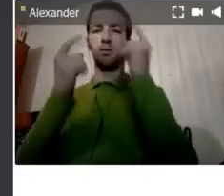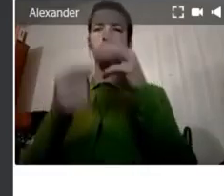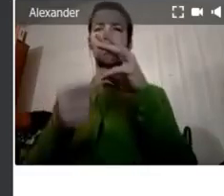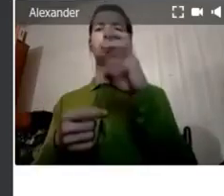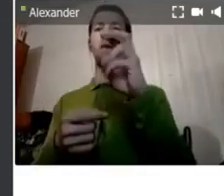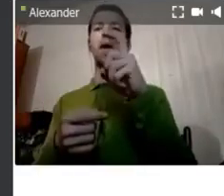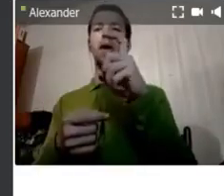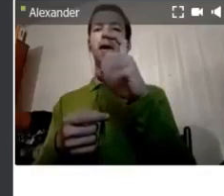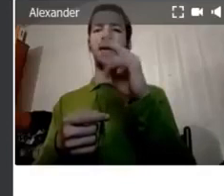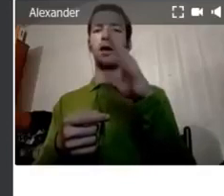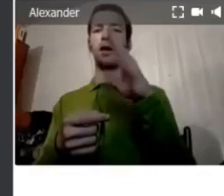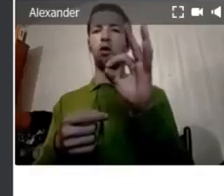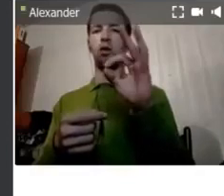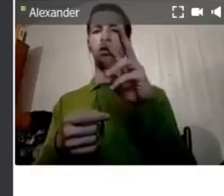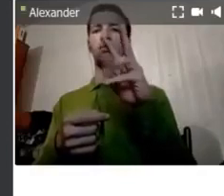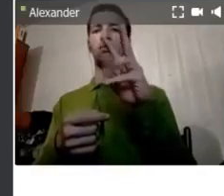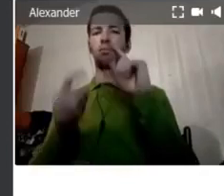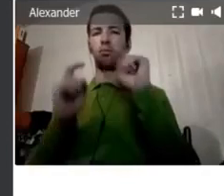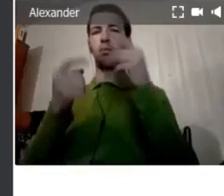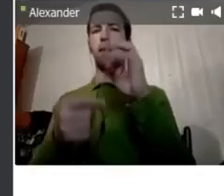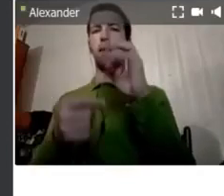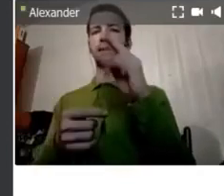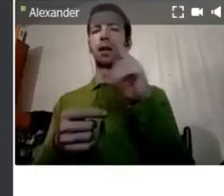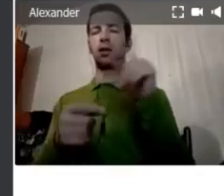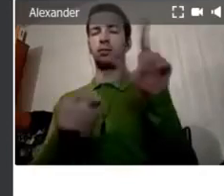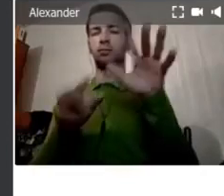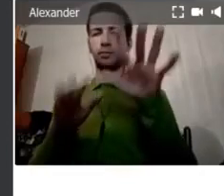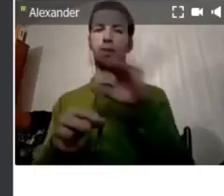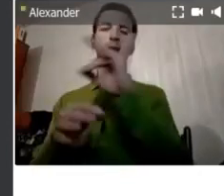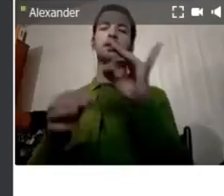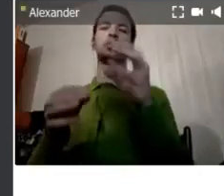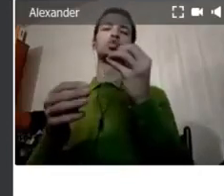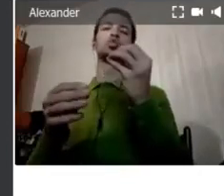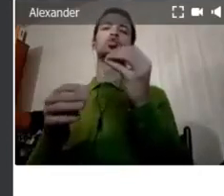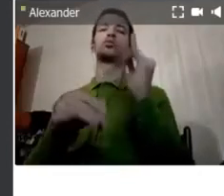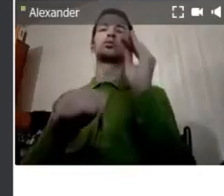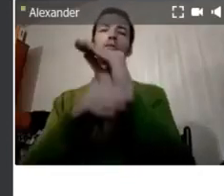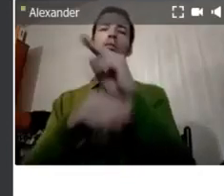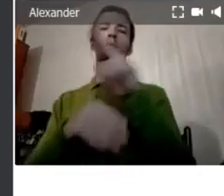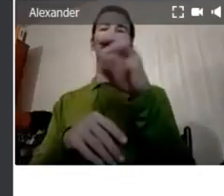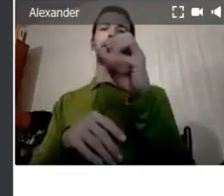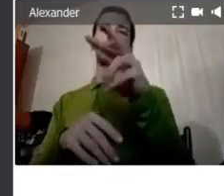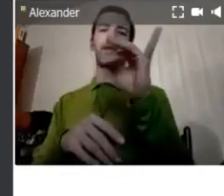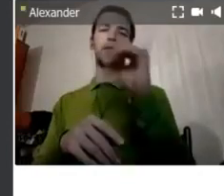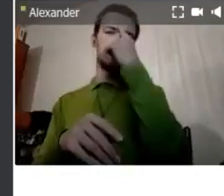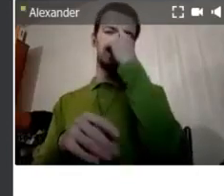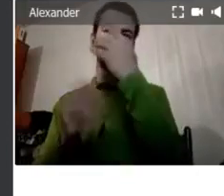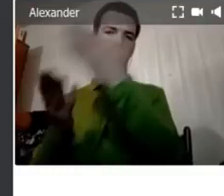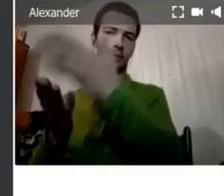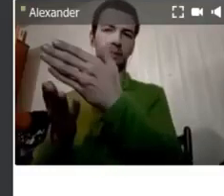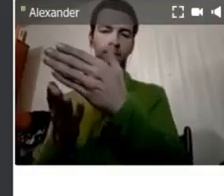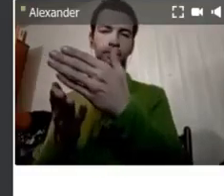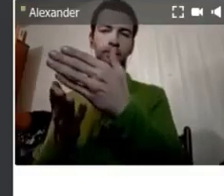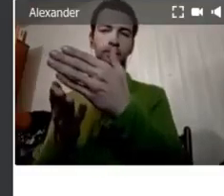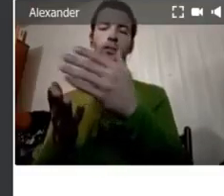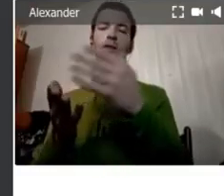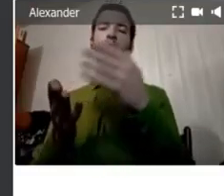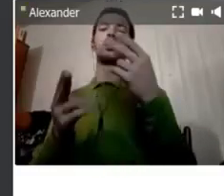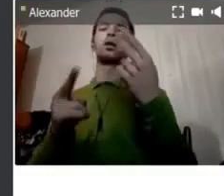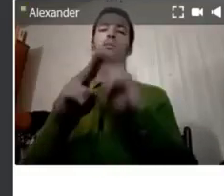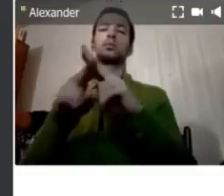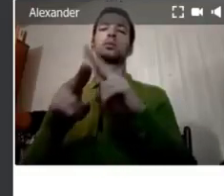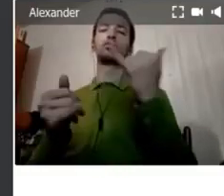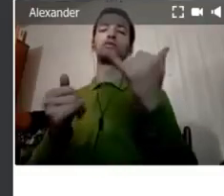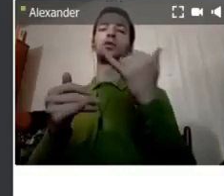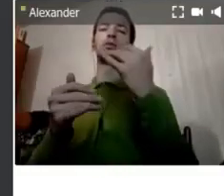говорит? Это говорит о том, что доверие компании просто колоссально, то есть такое количество людей. Причем я могу